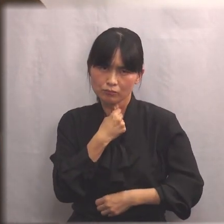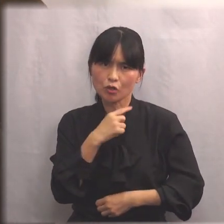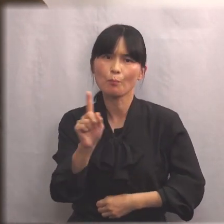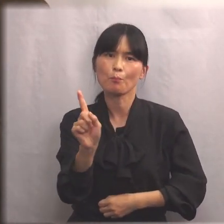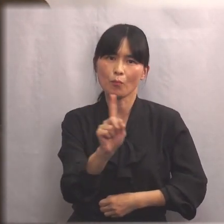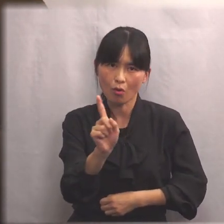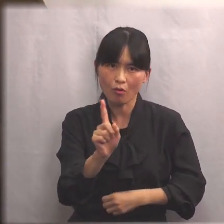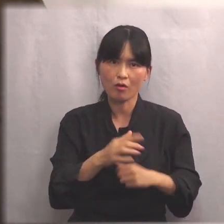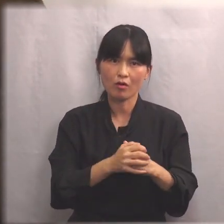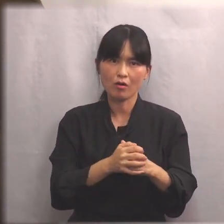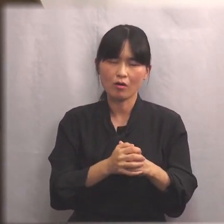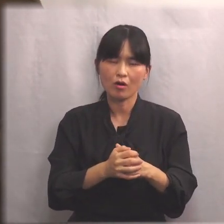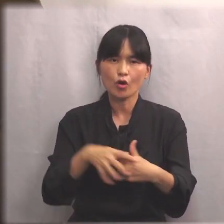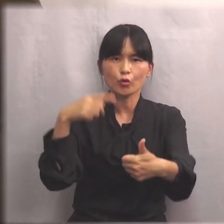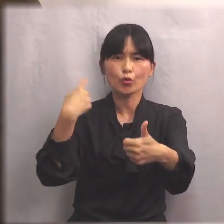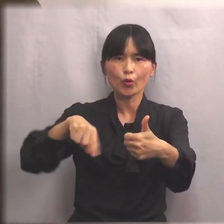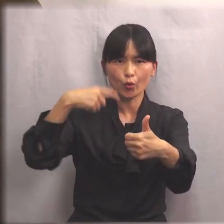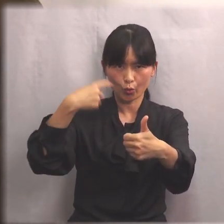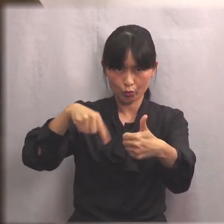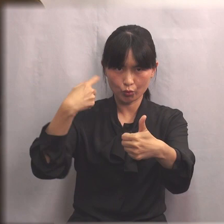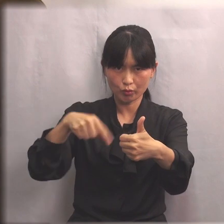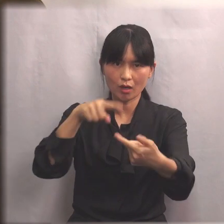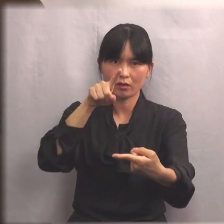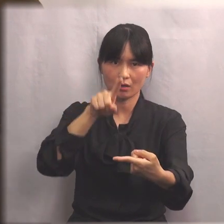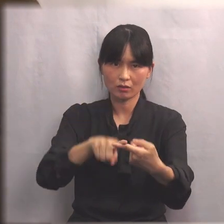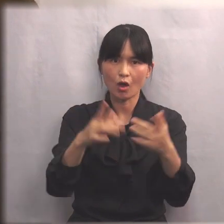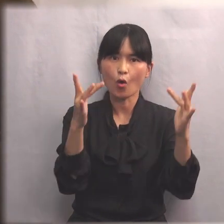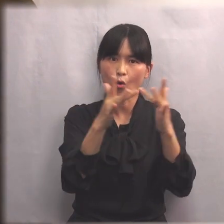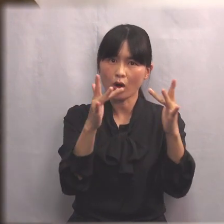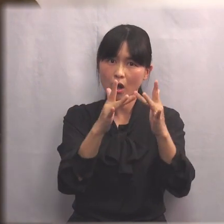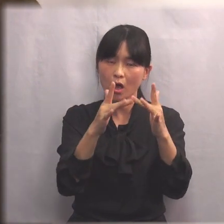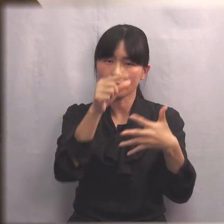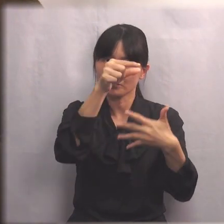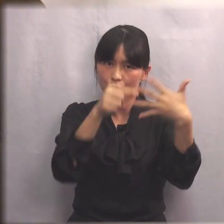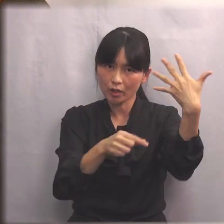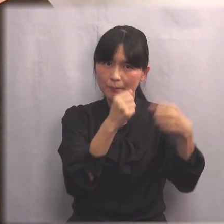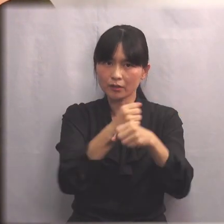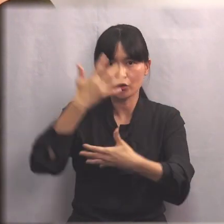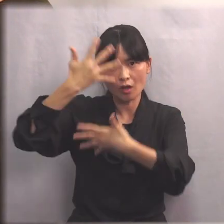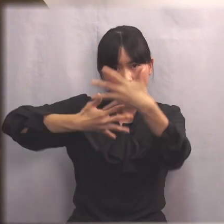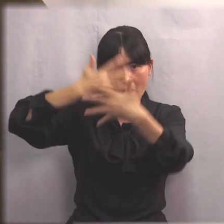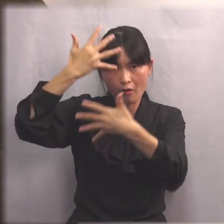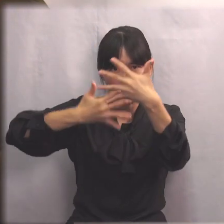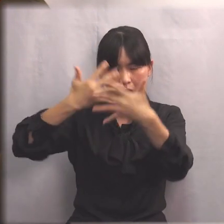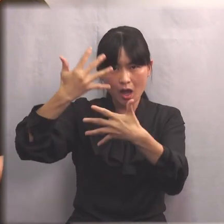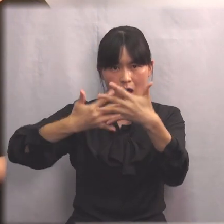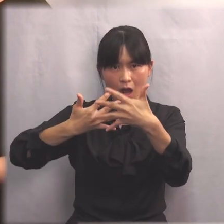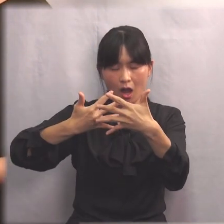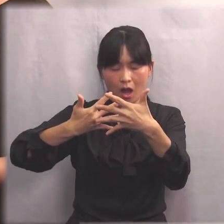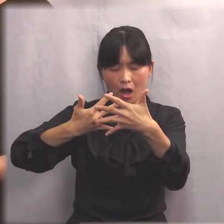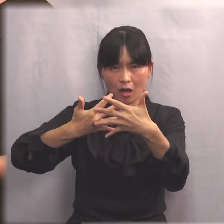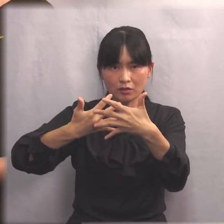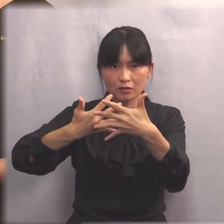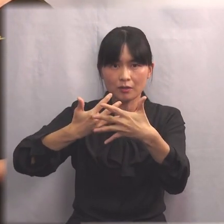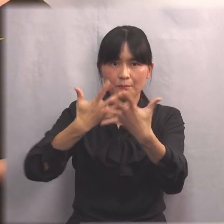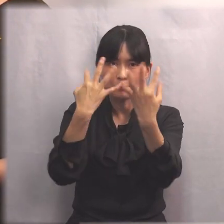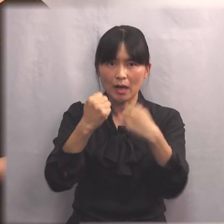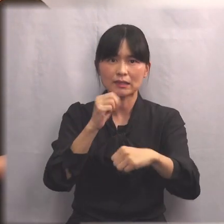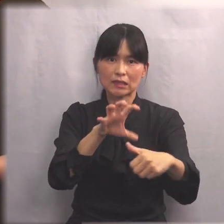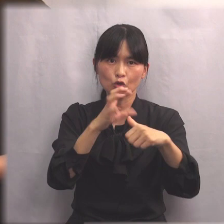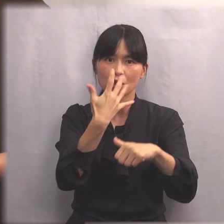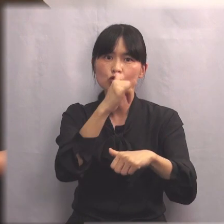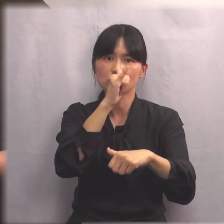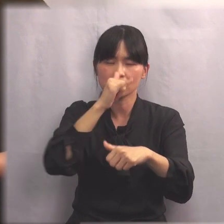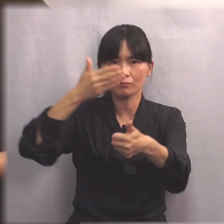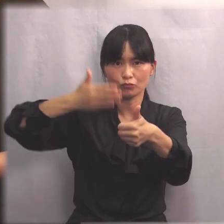언제나 조금 더 강화되면 좋겠다는 말씀들을 많이 하셨었던 당원 교육에 있어서도 온라인 플랫폼과 영상을